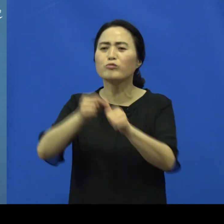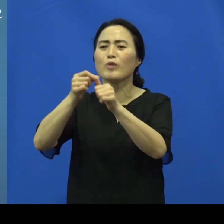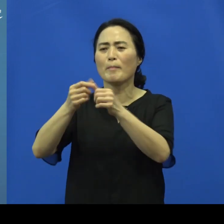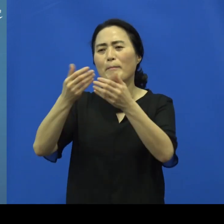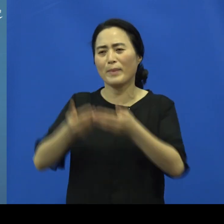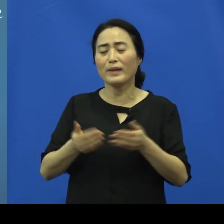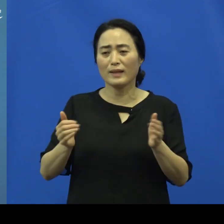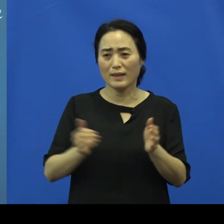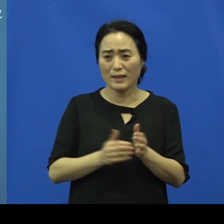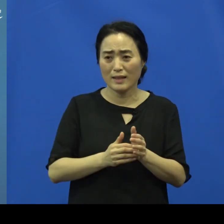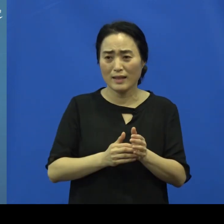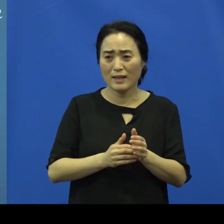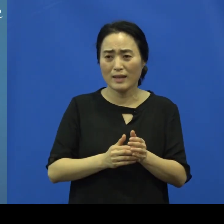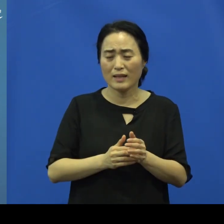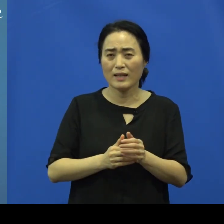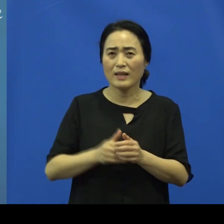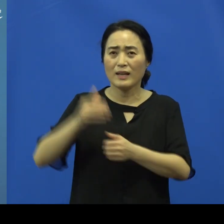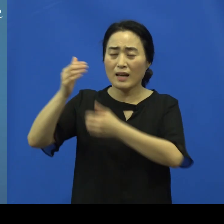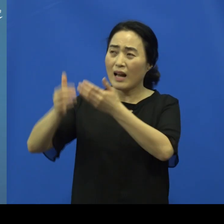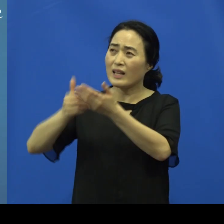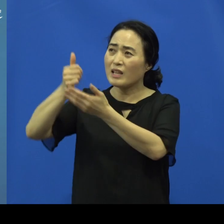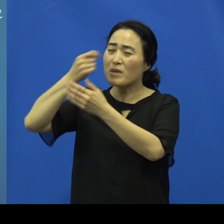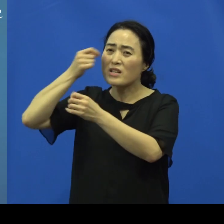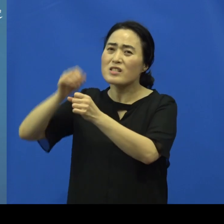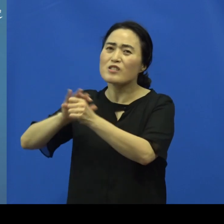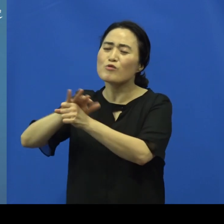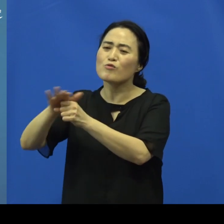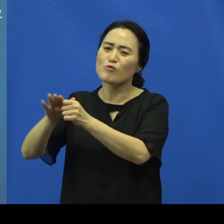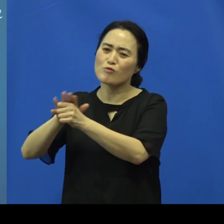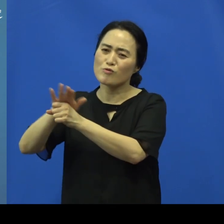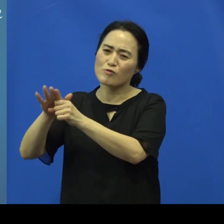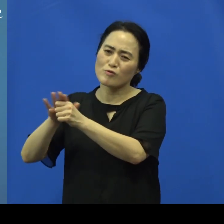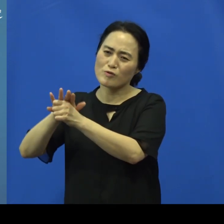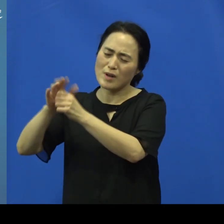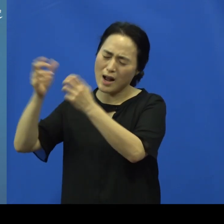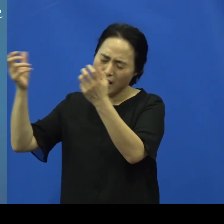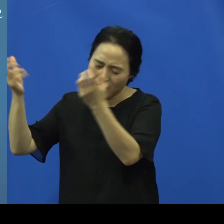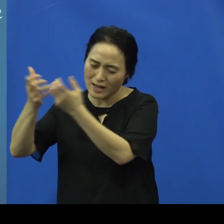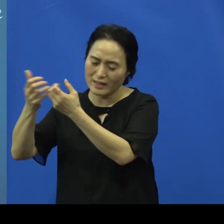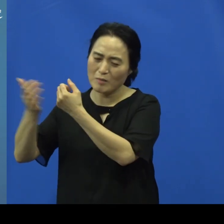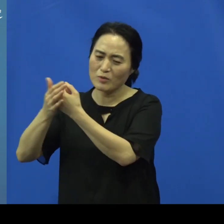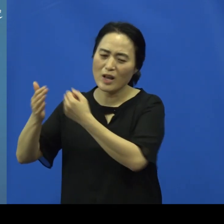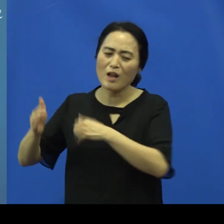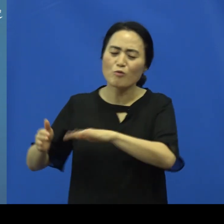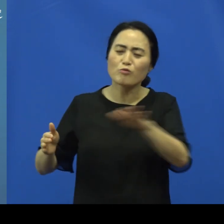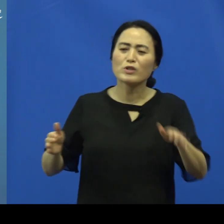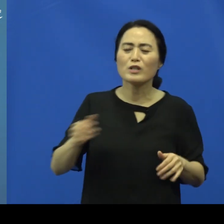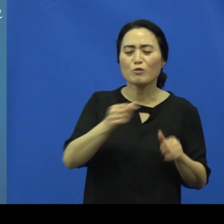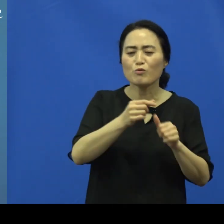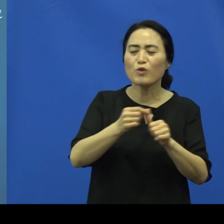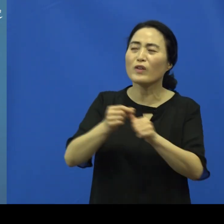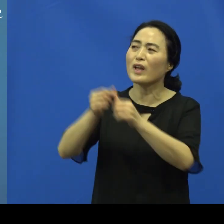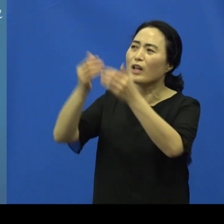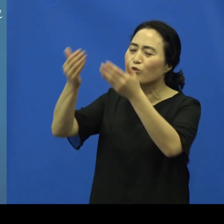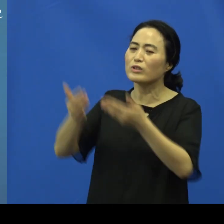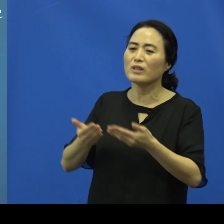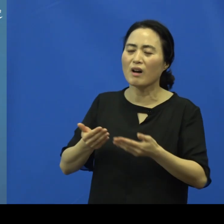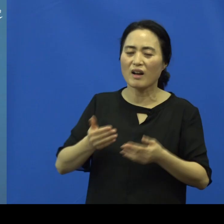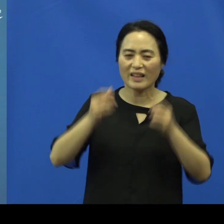하나님을 알아갈수록 긍휼이 하나님의 심장의 한가운데 있어서 오늘 우리를 구원해냈다는 사실을 깨닫게 돼요.